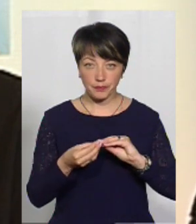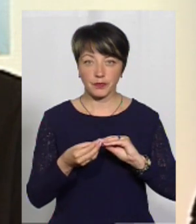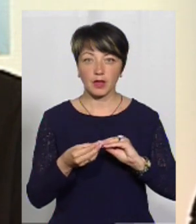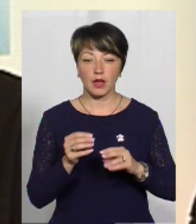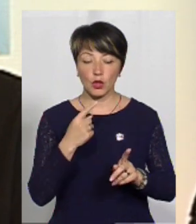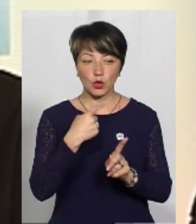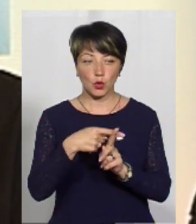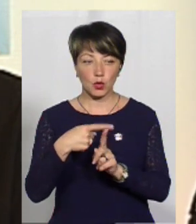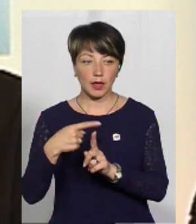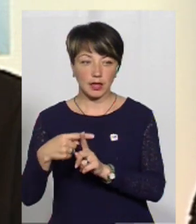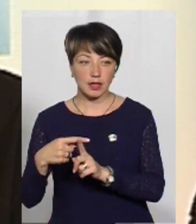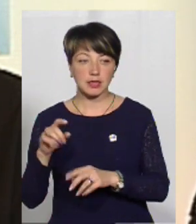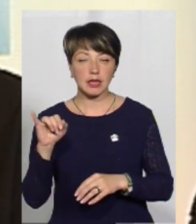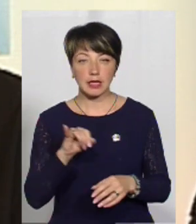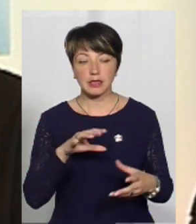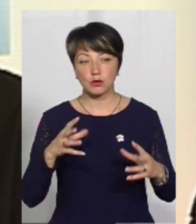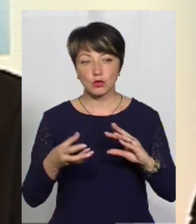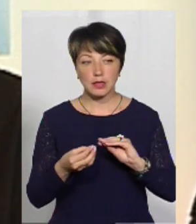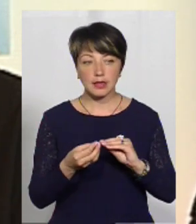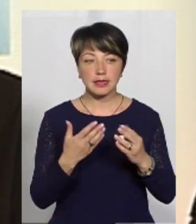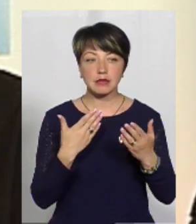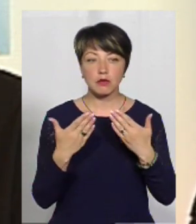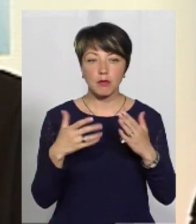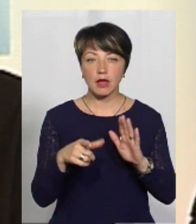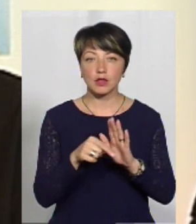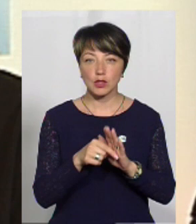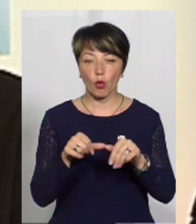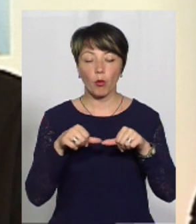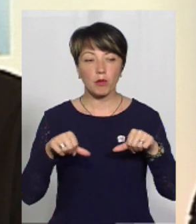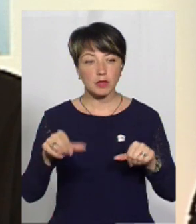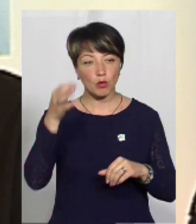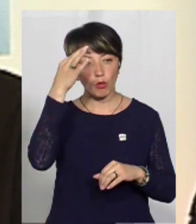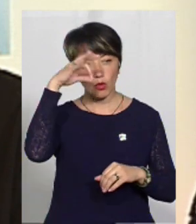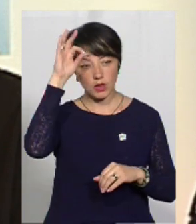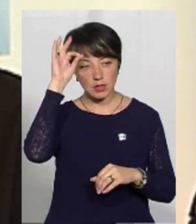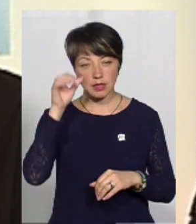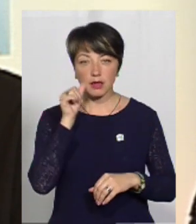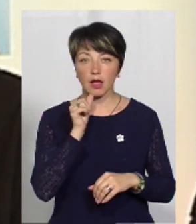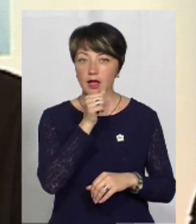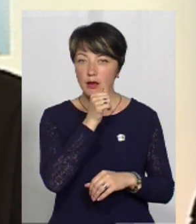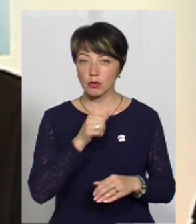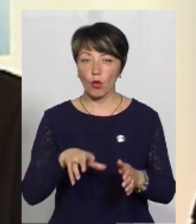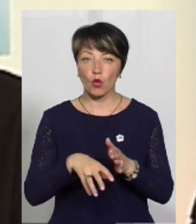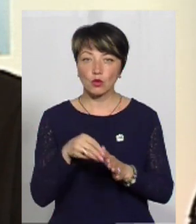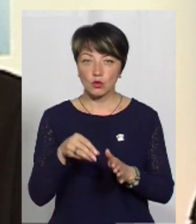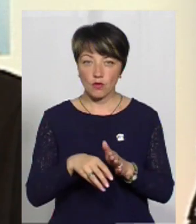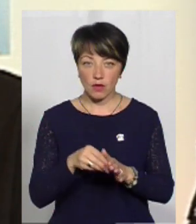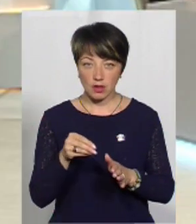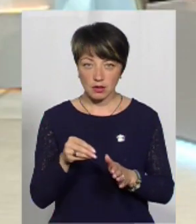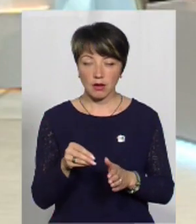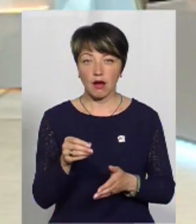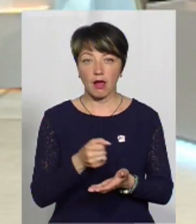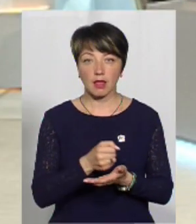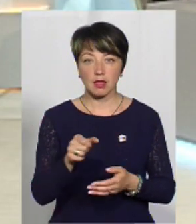вона додається. І за результатами співбесіди з поліцейською комісією, шляхом таємного голосування, після співбесіди